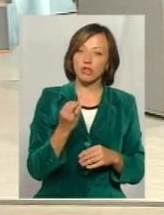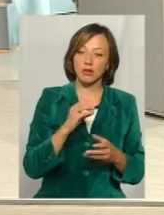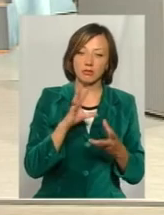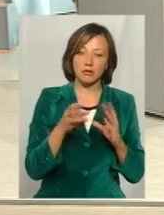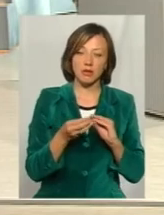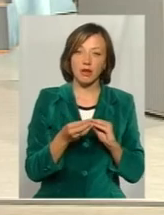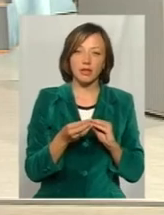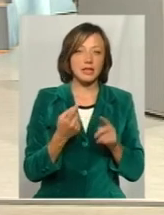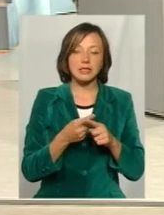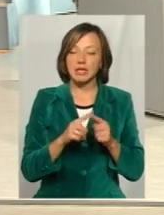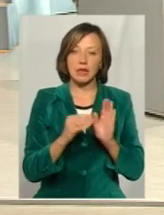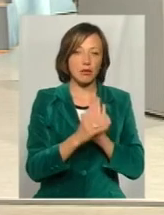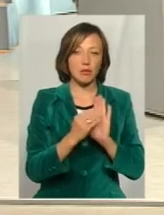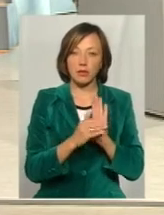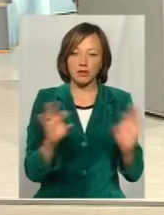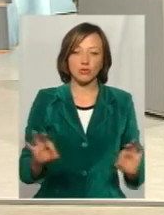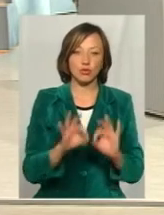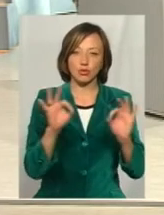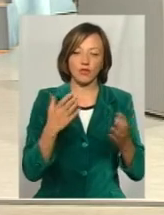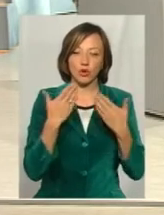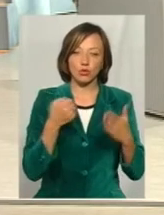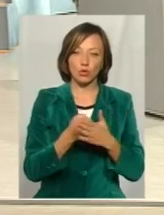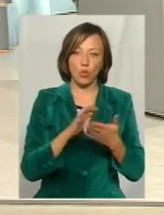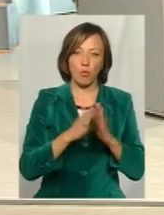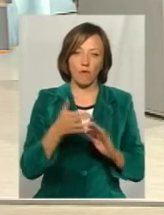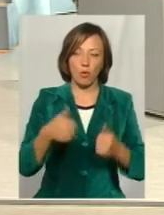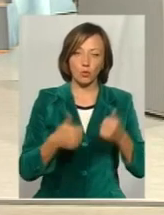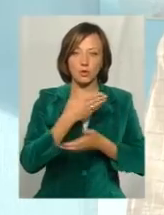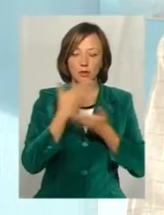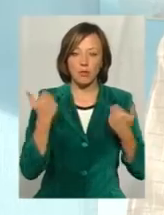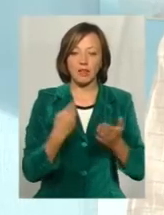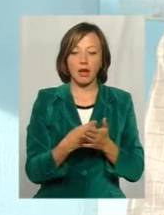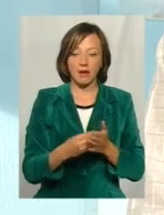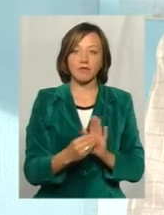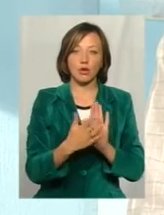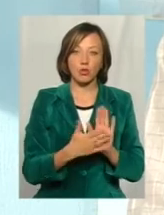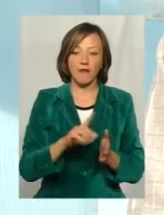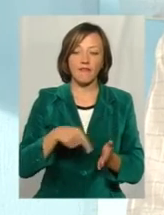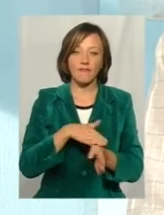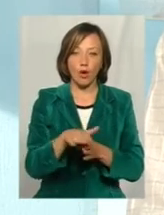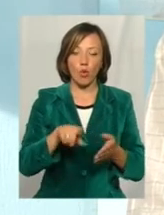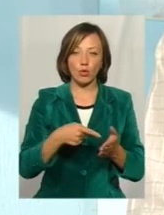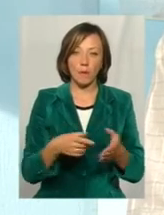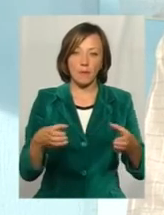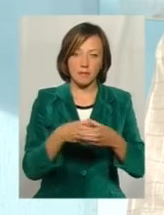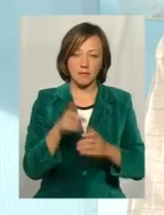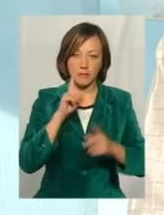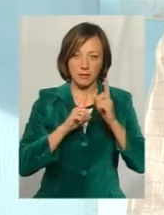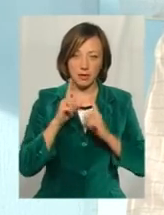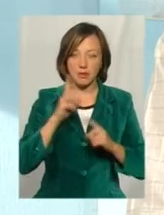якось це не прописується? Це не прописується, це не має жодного відношення до умов конкурсу. Тариф встановлює виконком міської ради. На сьогоднішній